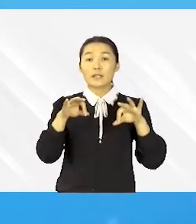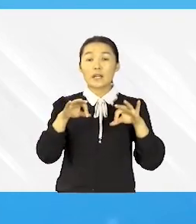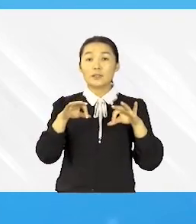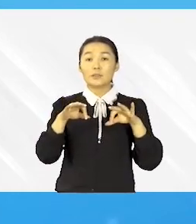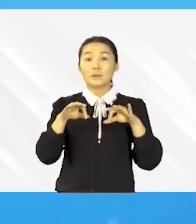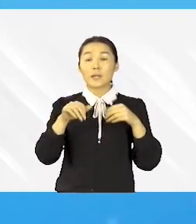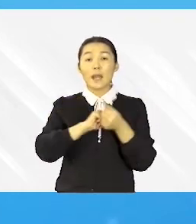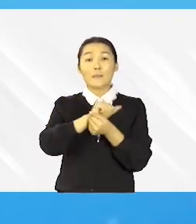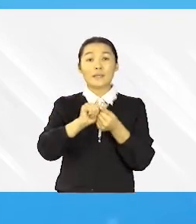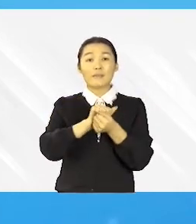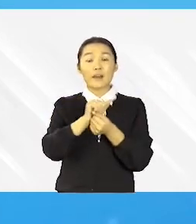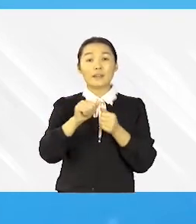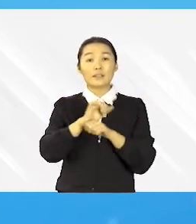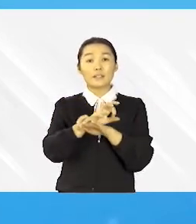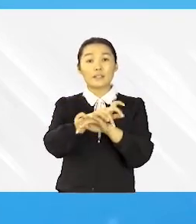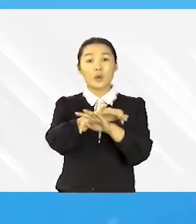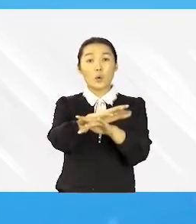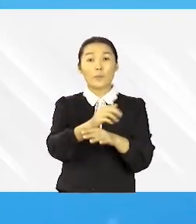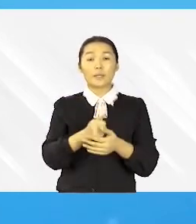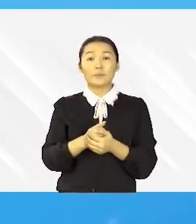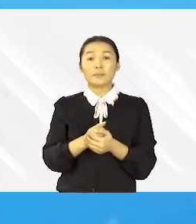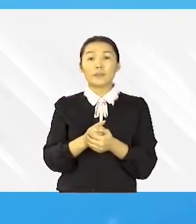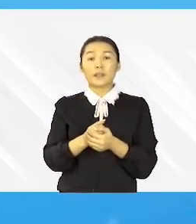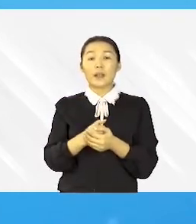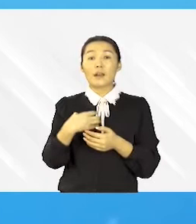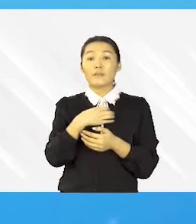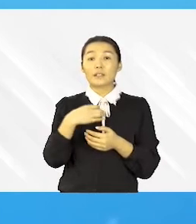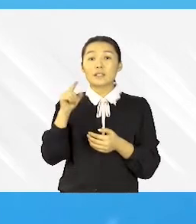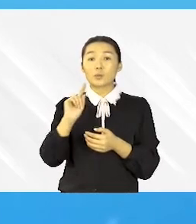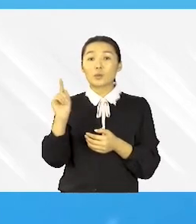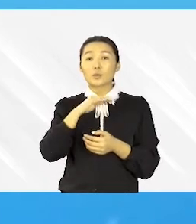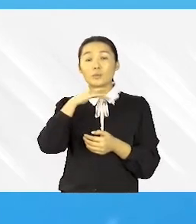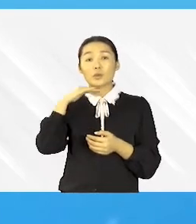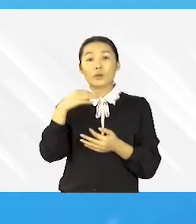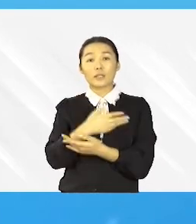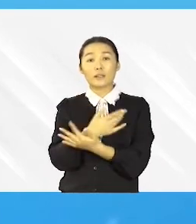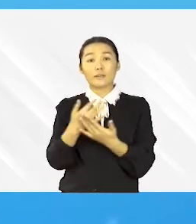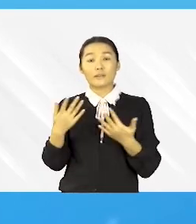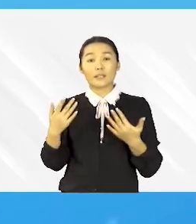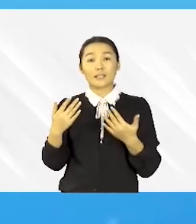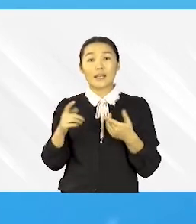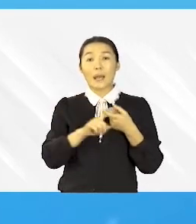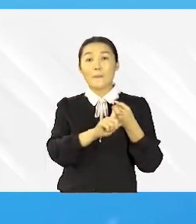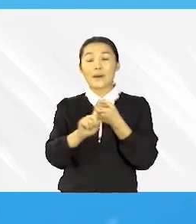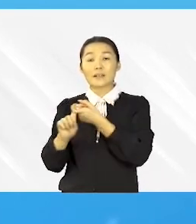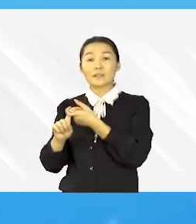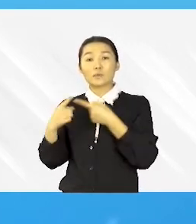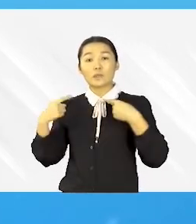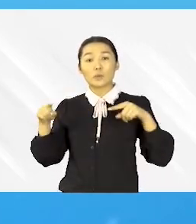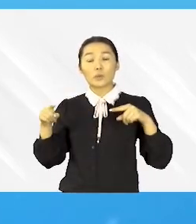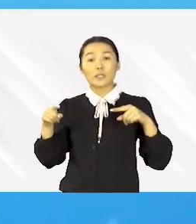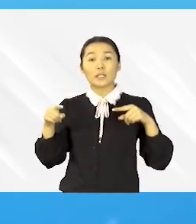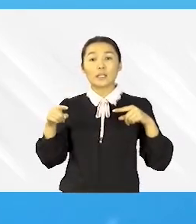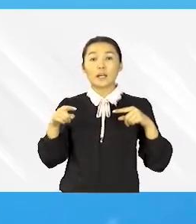для регулирования их численности гораздо важнее то, что многие их виды паразитируют на других или на разных